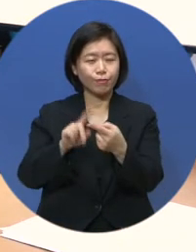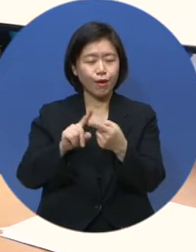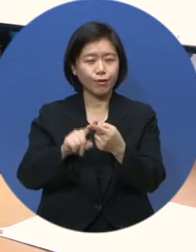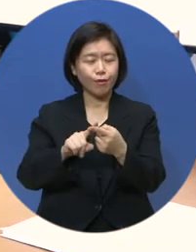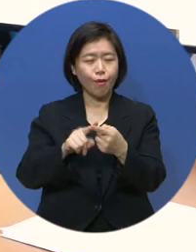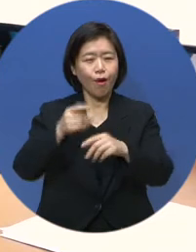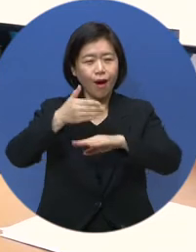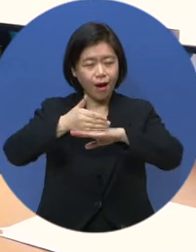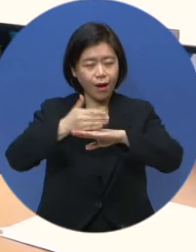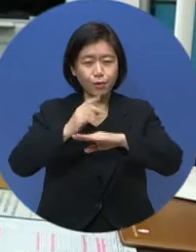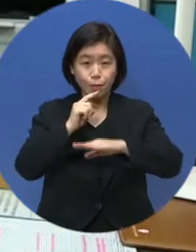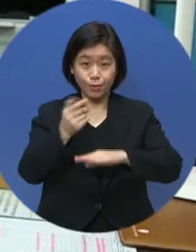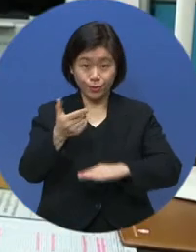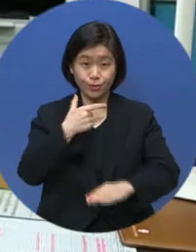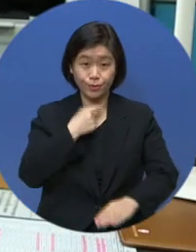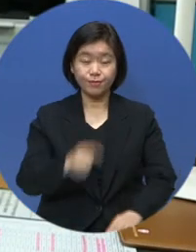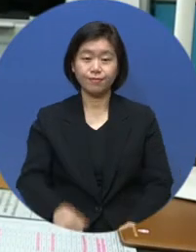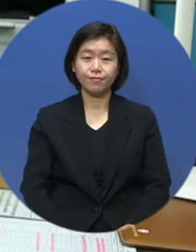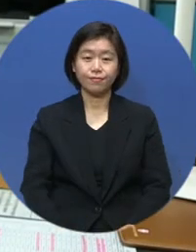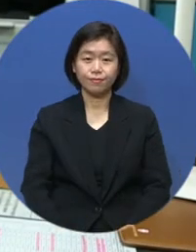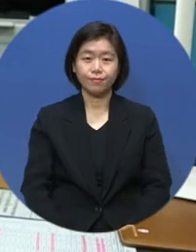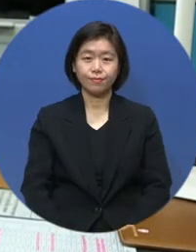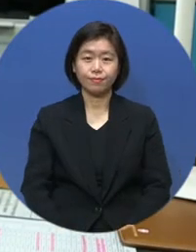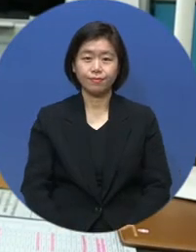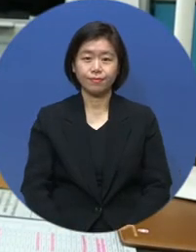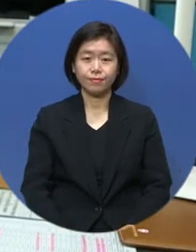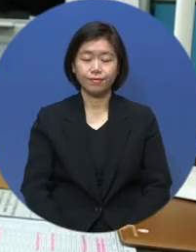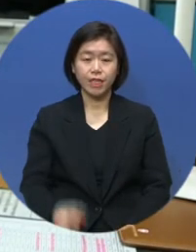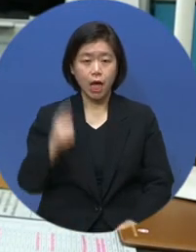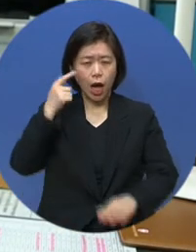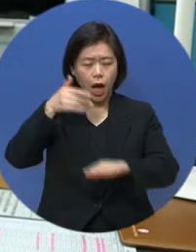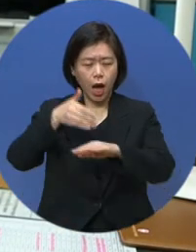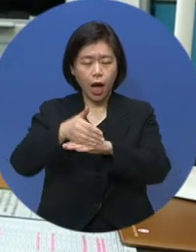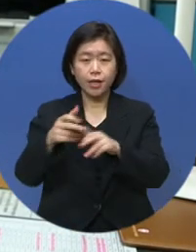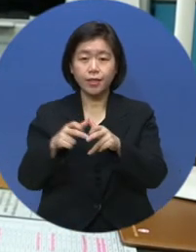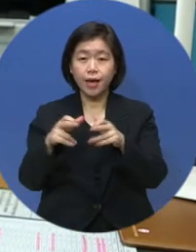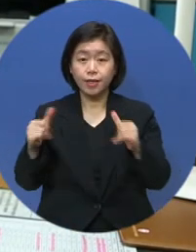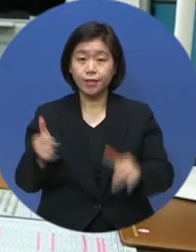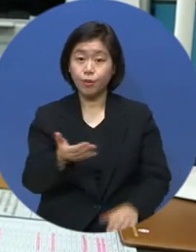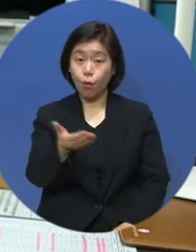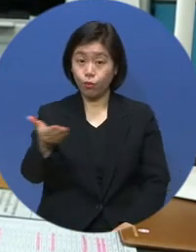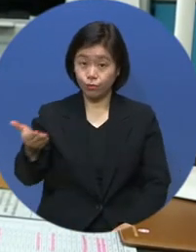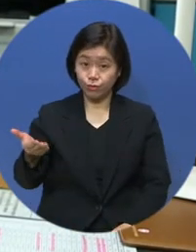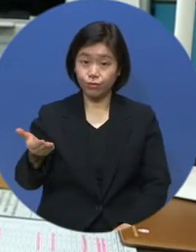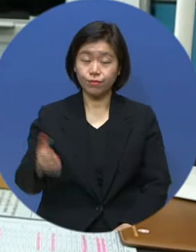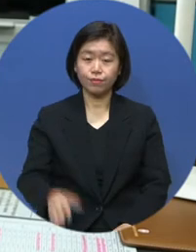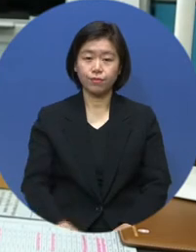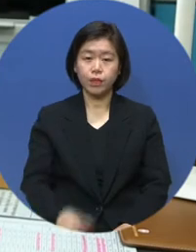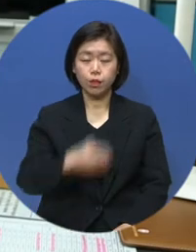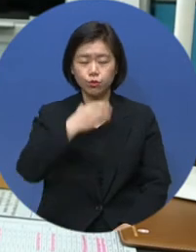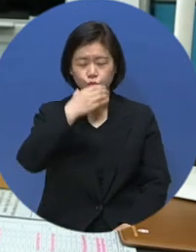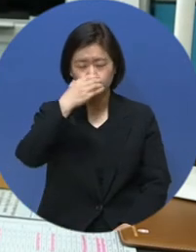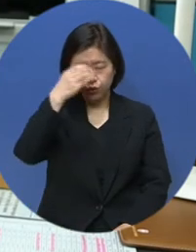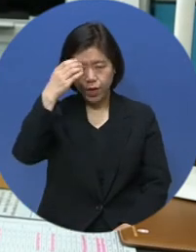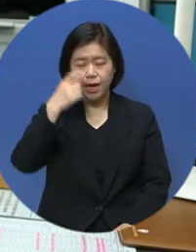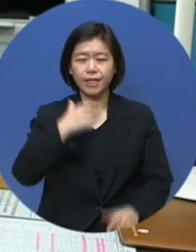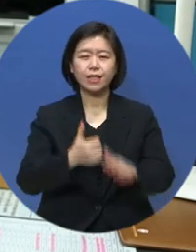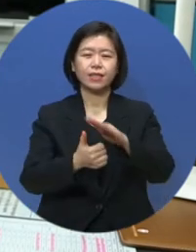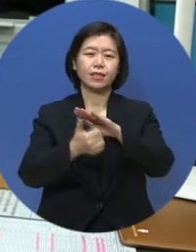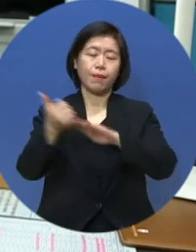전하고요. 우리 발달장애인 바리스타 여러분들이 꿈과 희망을